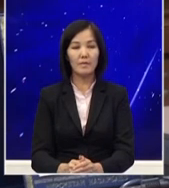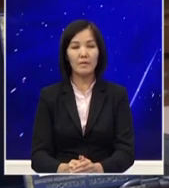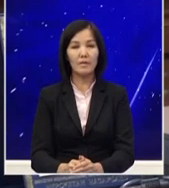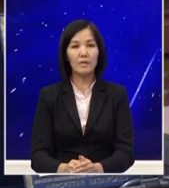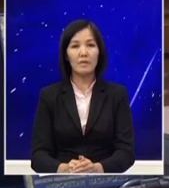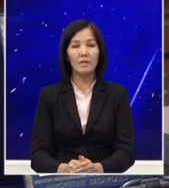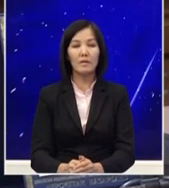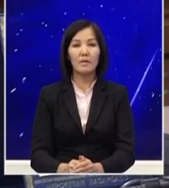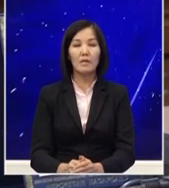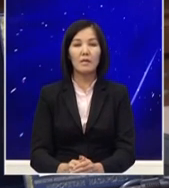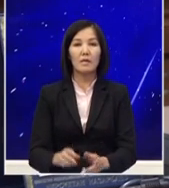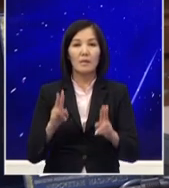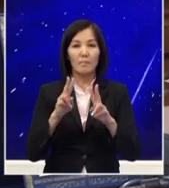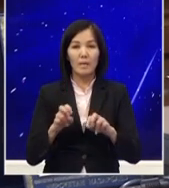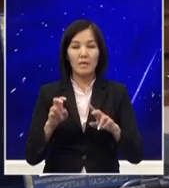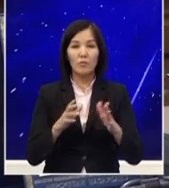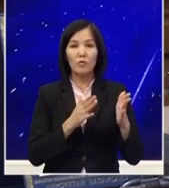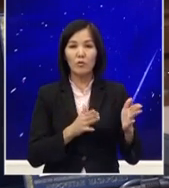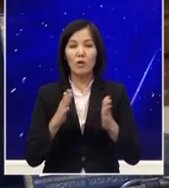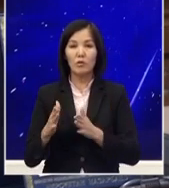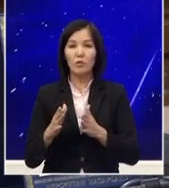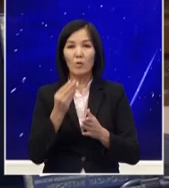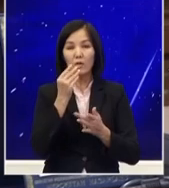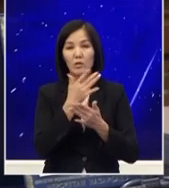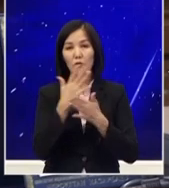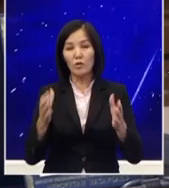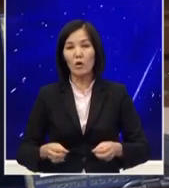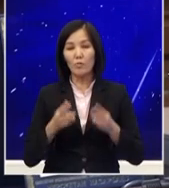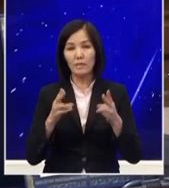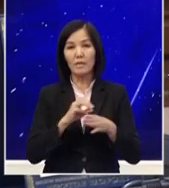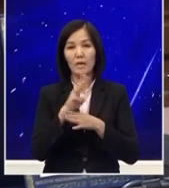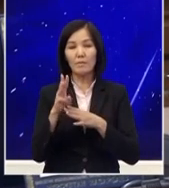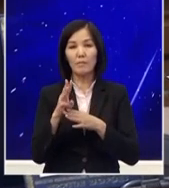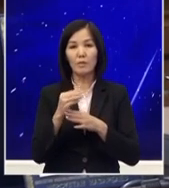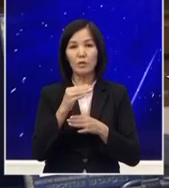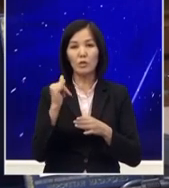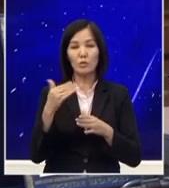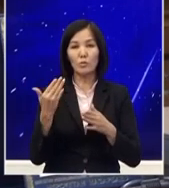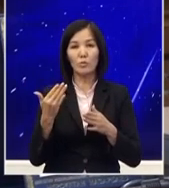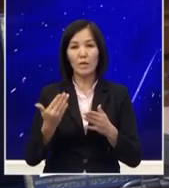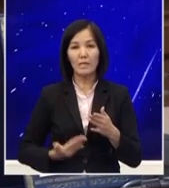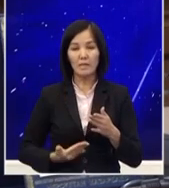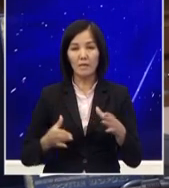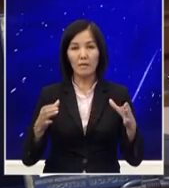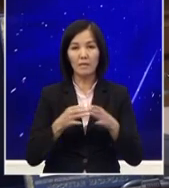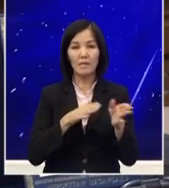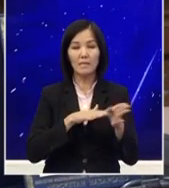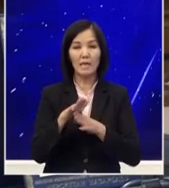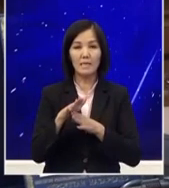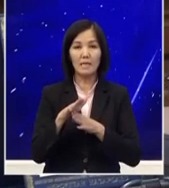практики. Мониторинг тұрақтандыру қор арқылы азық-түлік қауіпсіздігін қамтамасыз ету бойынша Жетісу кәсіпкерлік корпорациясы іске